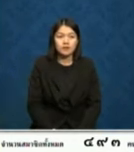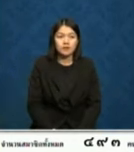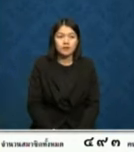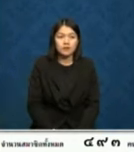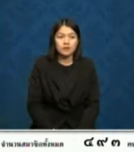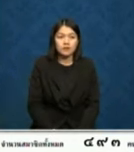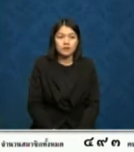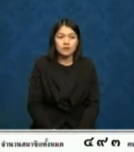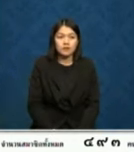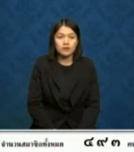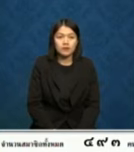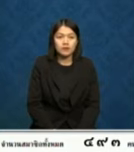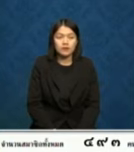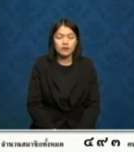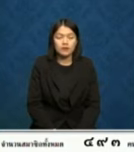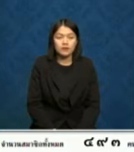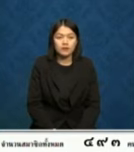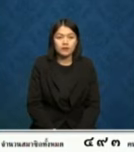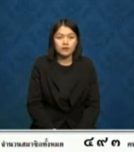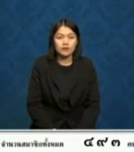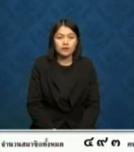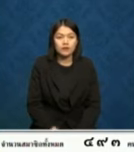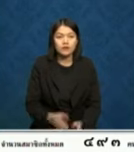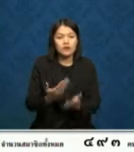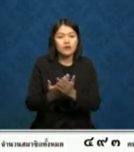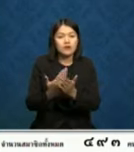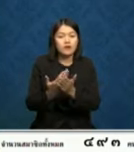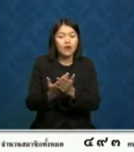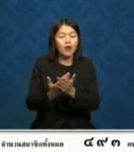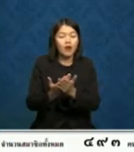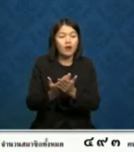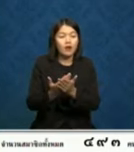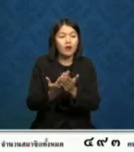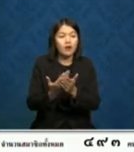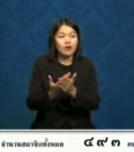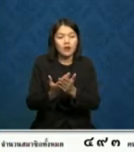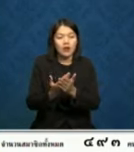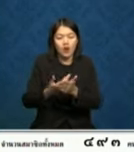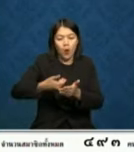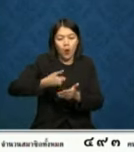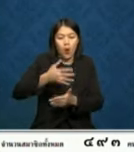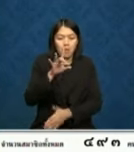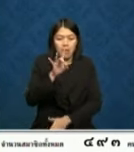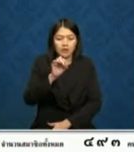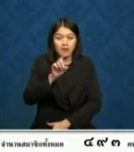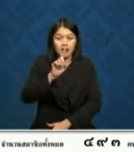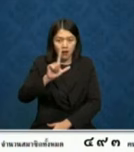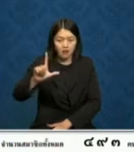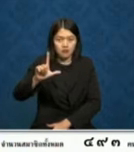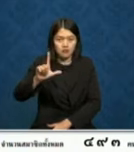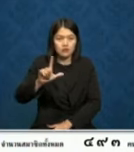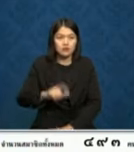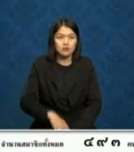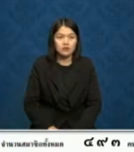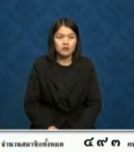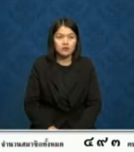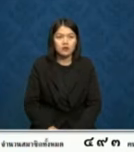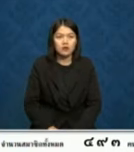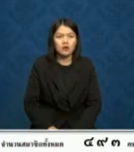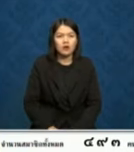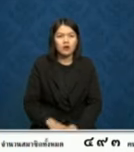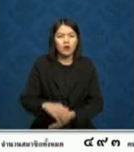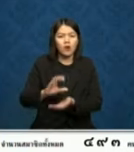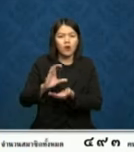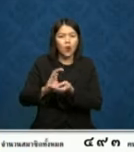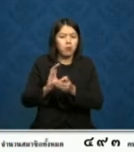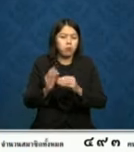ที่ซึ่งขอพูดในส่วนของงบเงินอุดหนุนของงบประมาณมา 81ล้านบาทเป็นการของบ